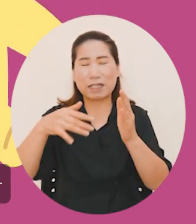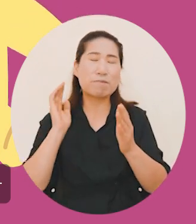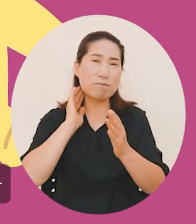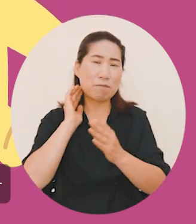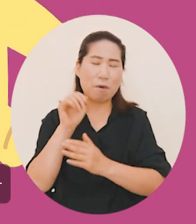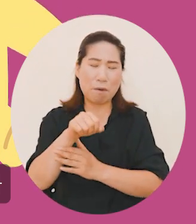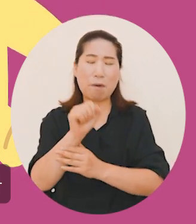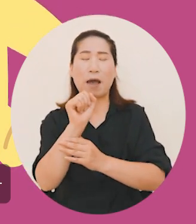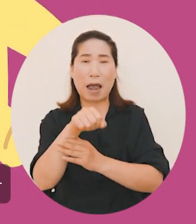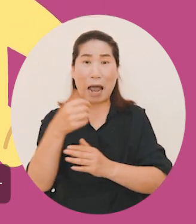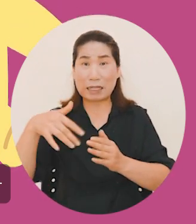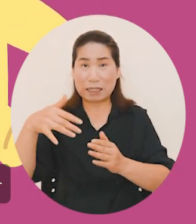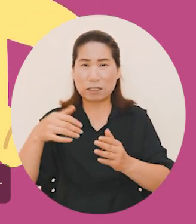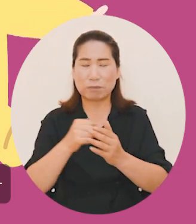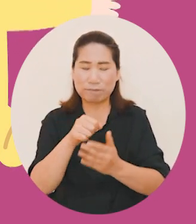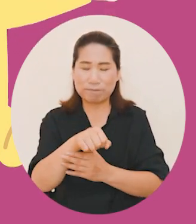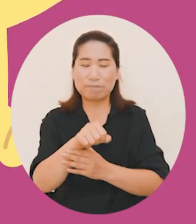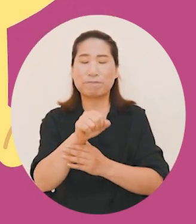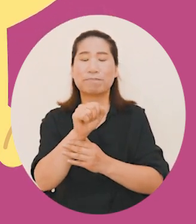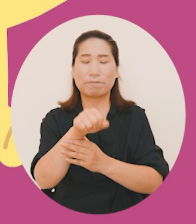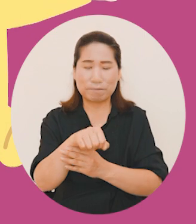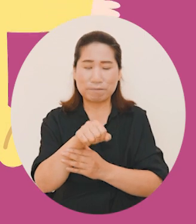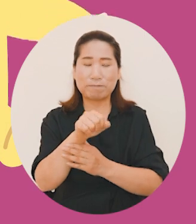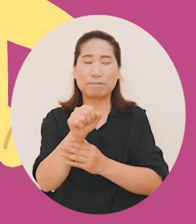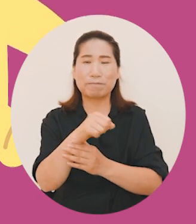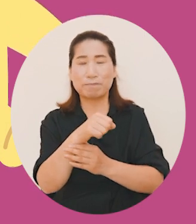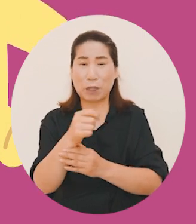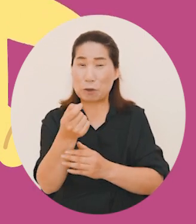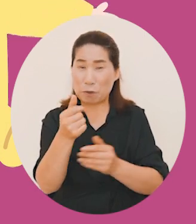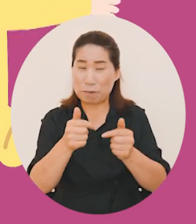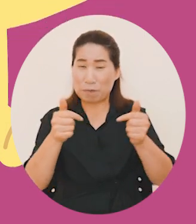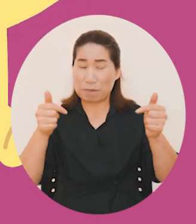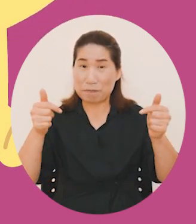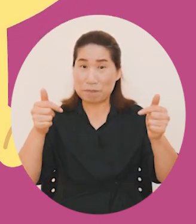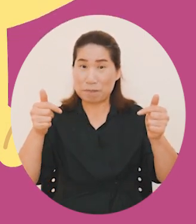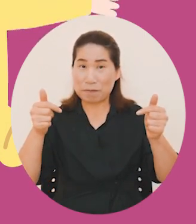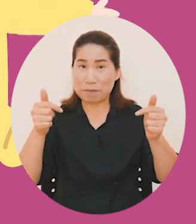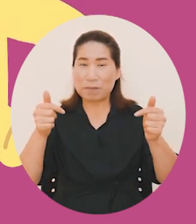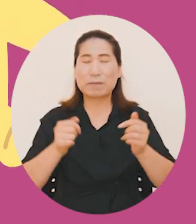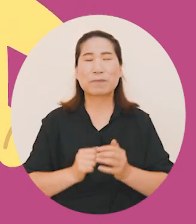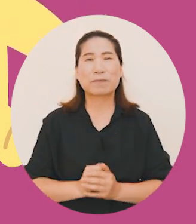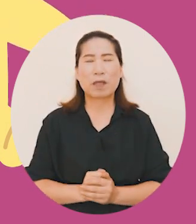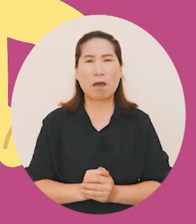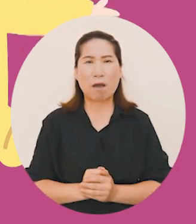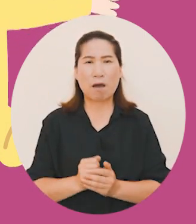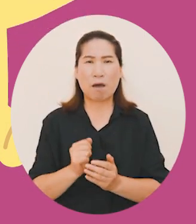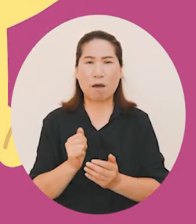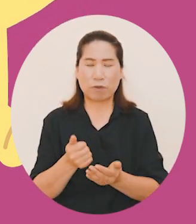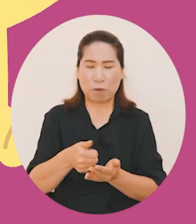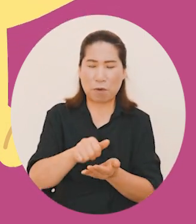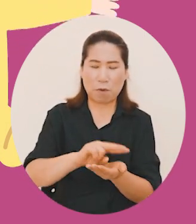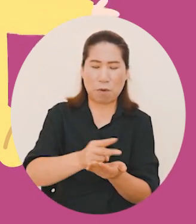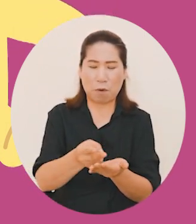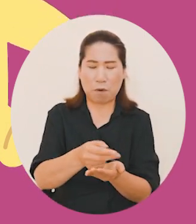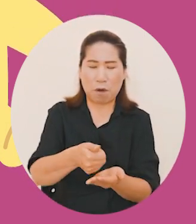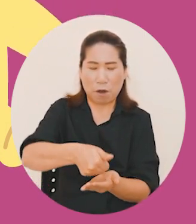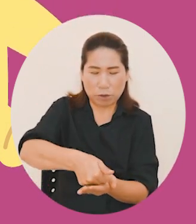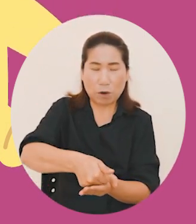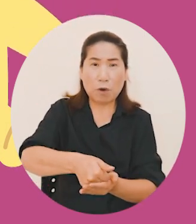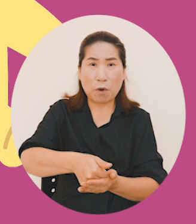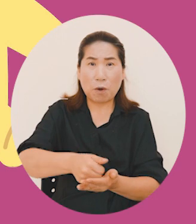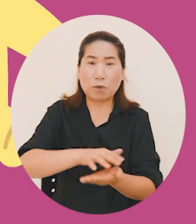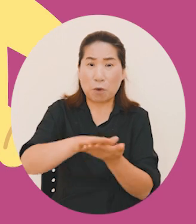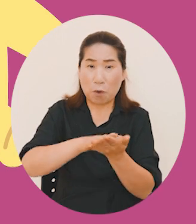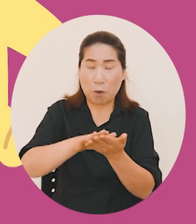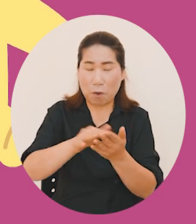못하지만 차츰 목을 가누기도 합니다. 점점 혼자서 목을 가누기 시작하고 엎드려 노는 시간이 늘어납니다.